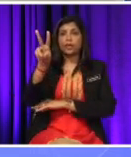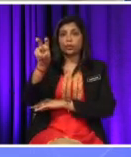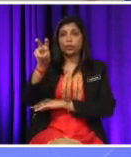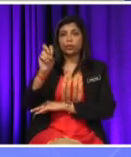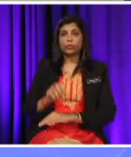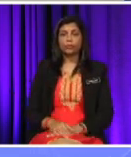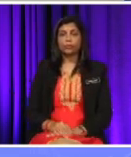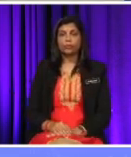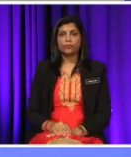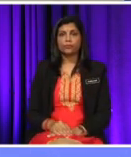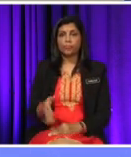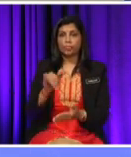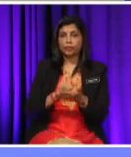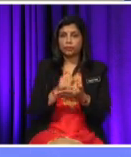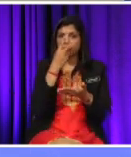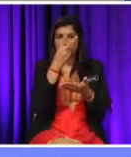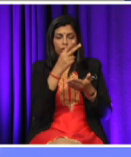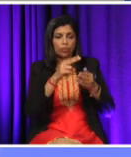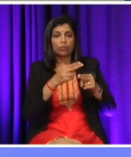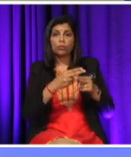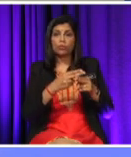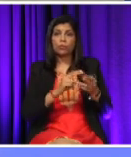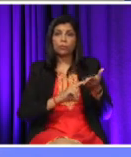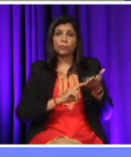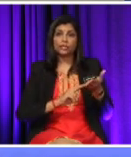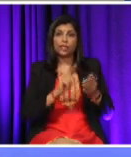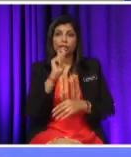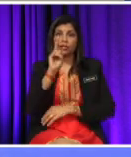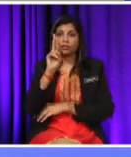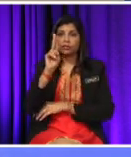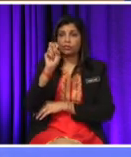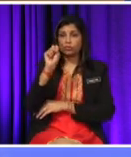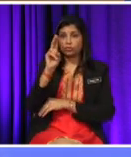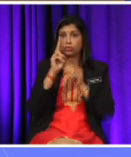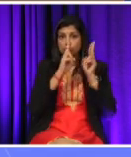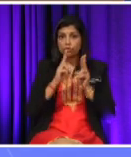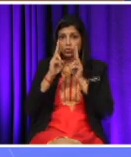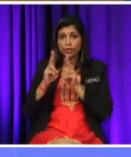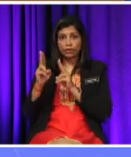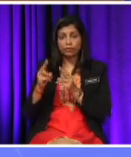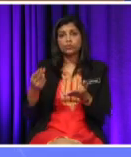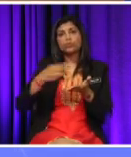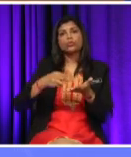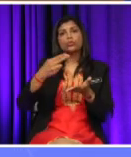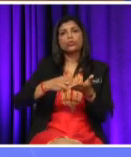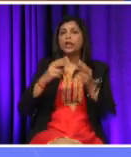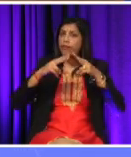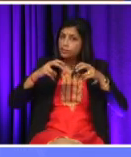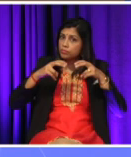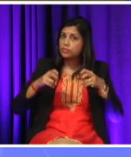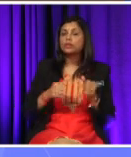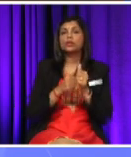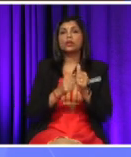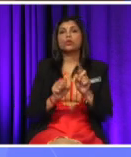Celcius kemudian ambil bacaan panjang terus udara seterusnya ulang eksperimen pada bacaan suhu